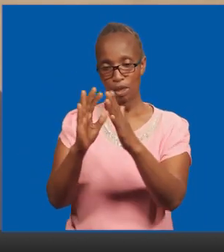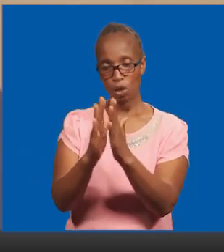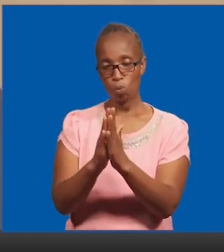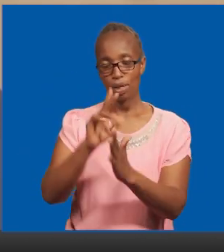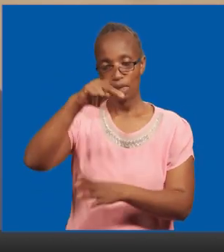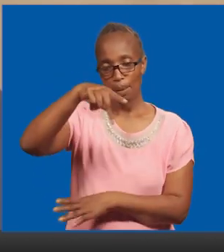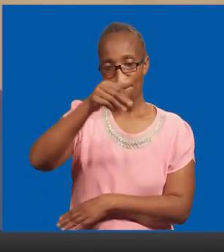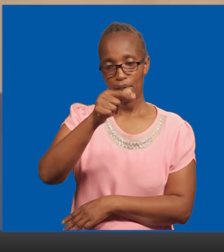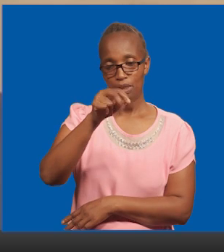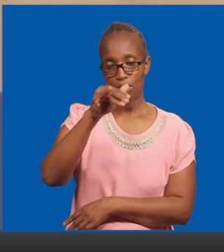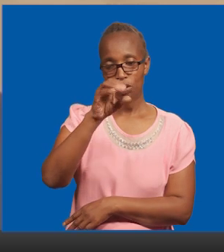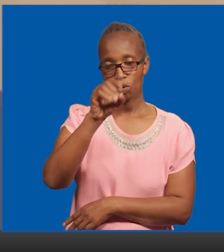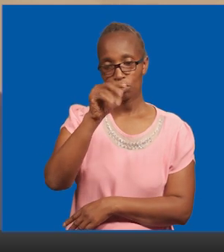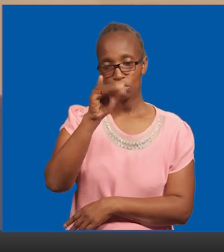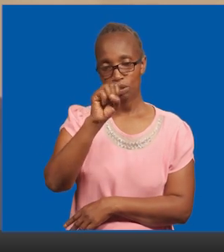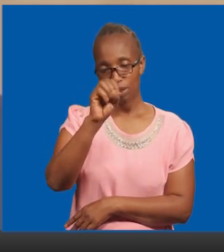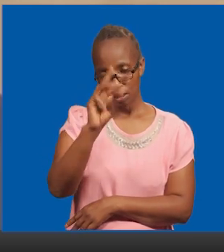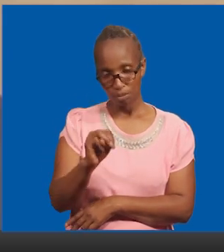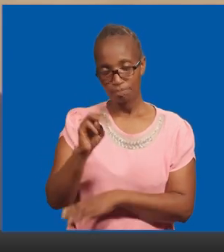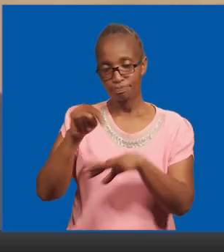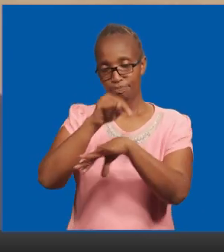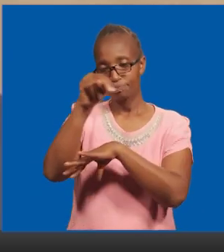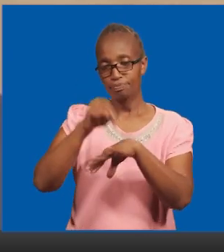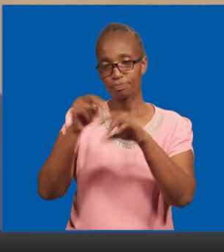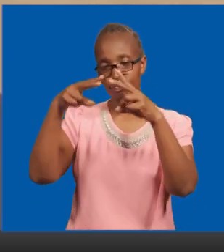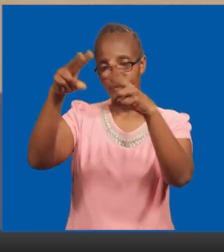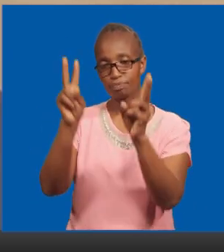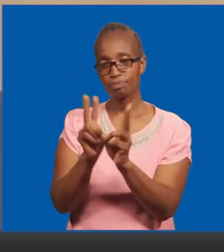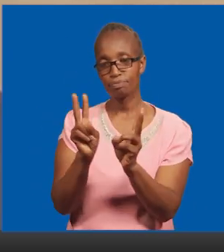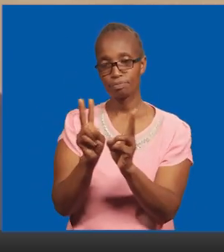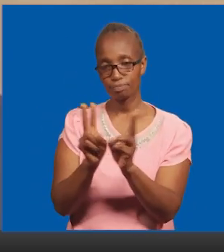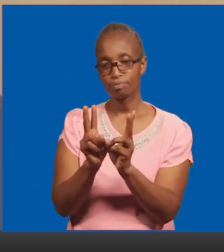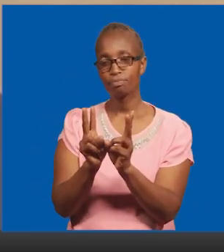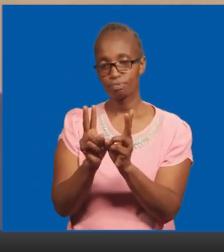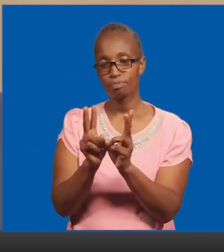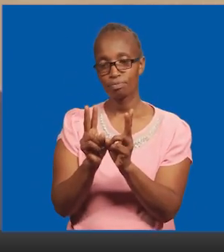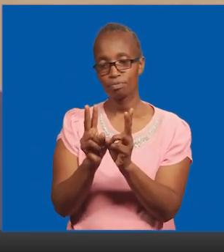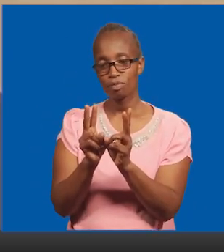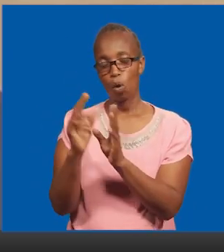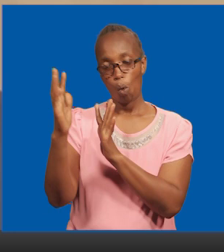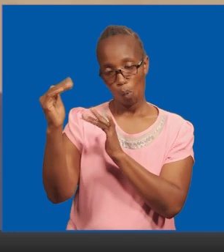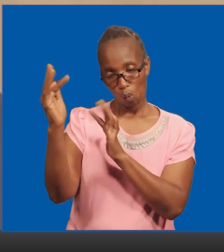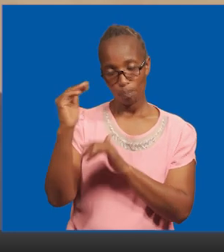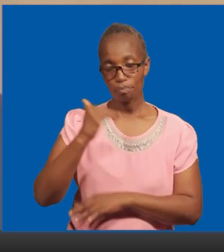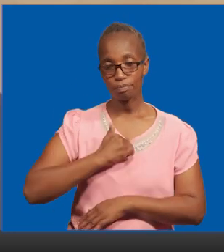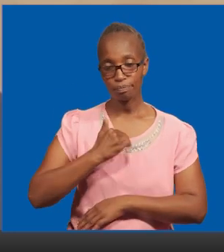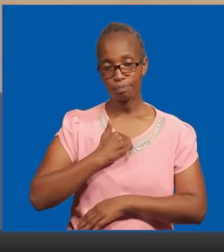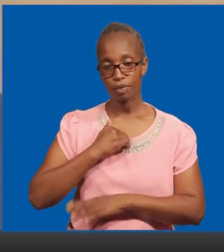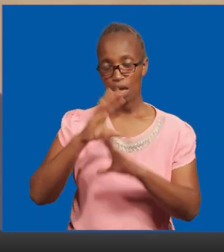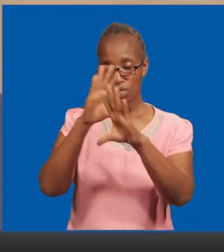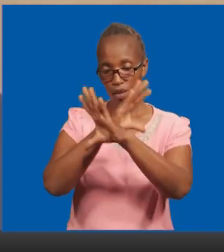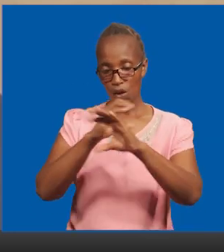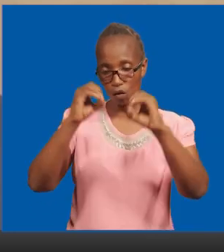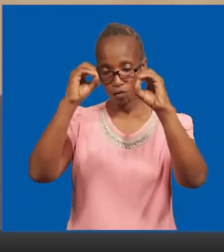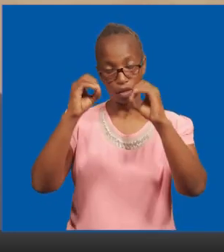systems, combined with the ethos of patriotism, integrity and national values instilled in them, we